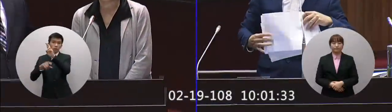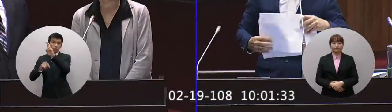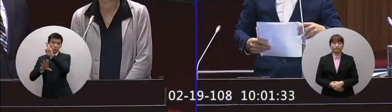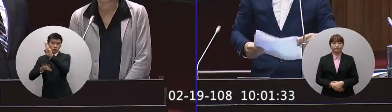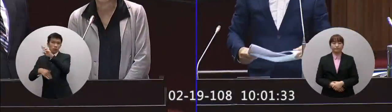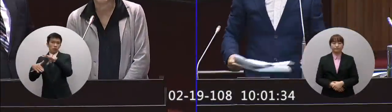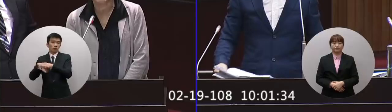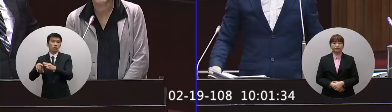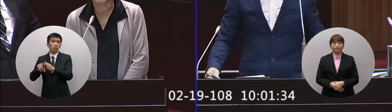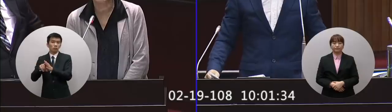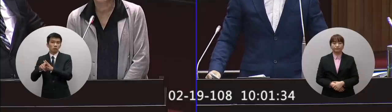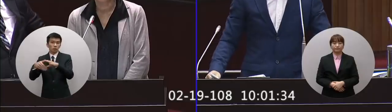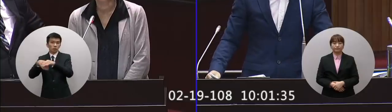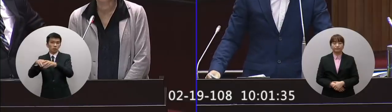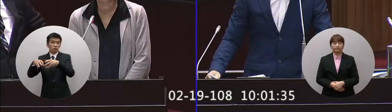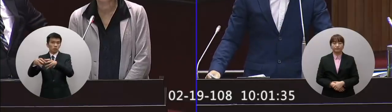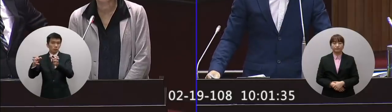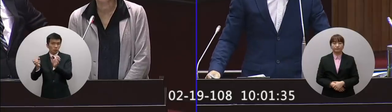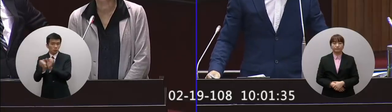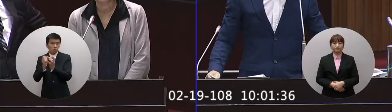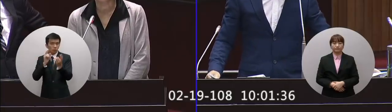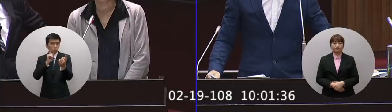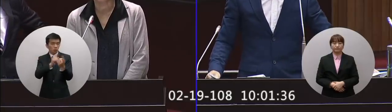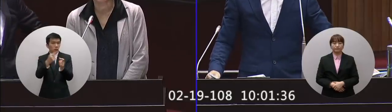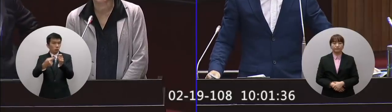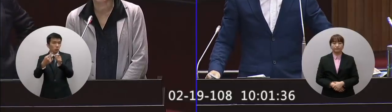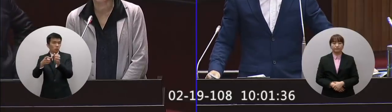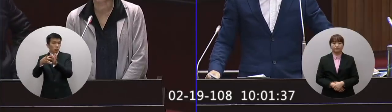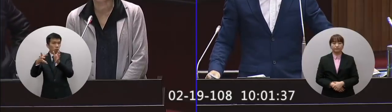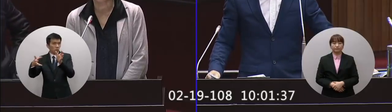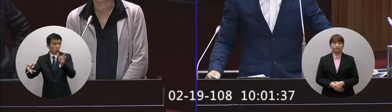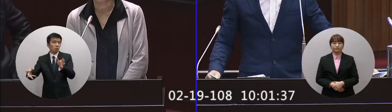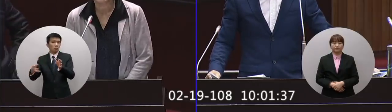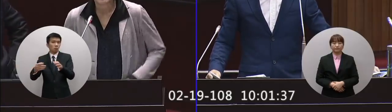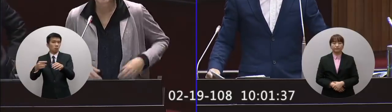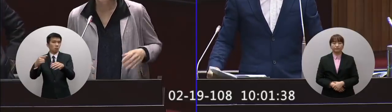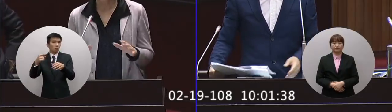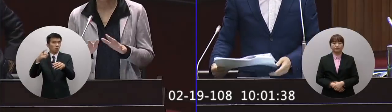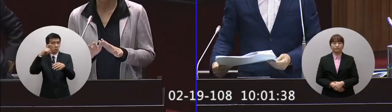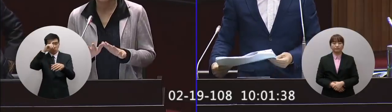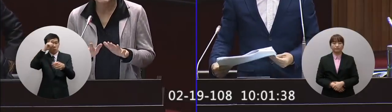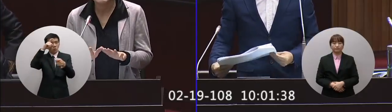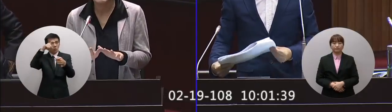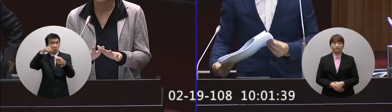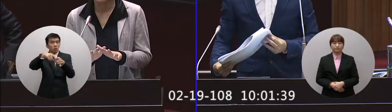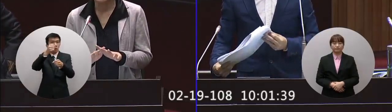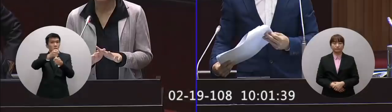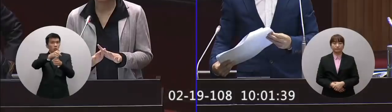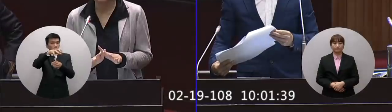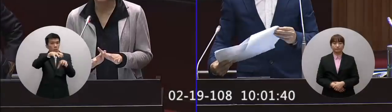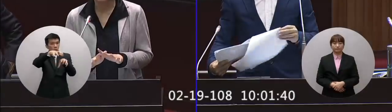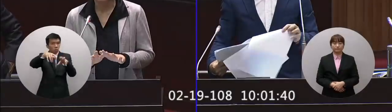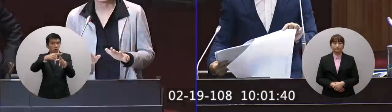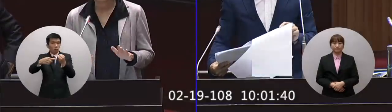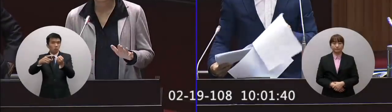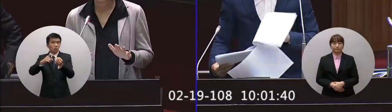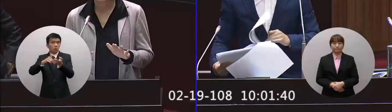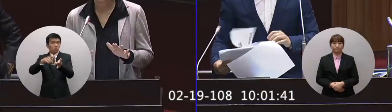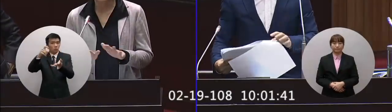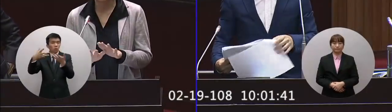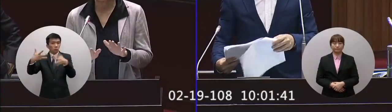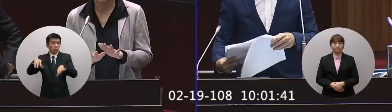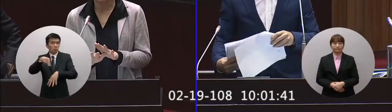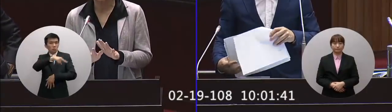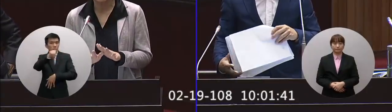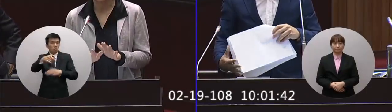化部有将过去一年以来社会讨论办理10多场愿景工作坊，社会讨论的意向。那么也这